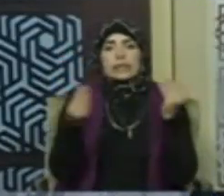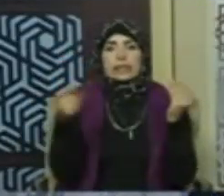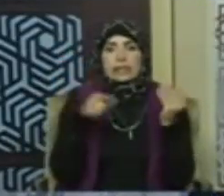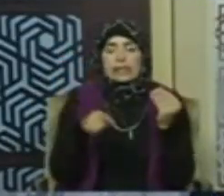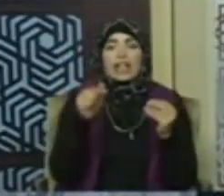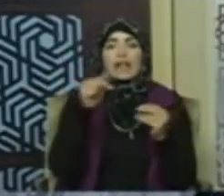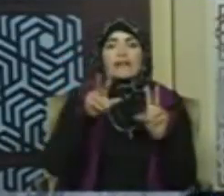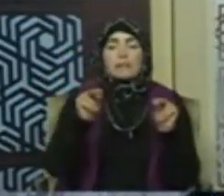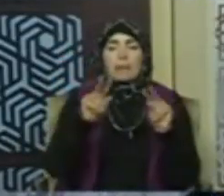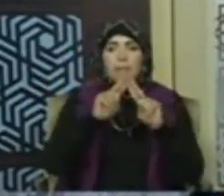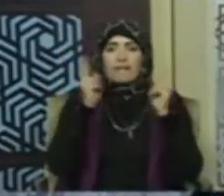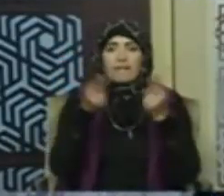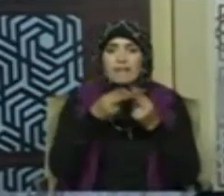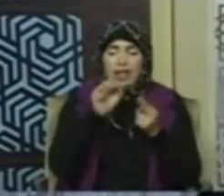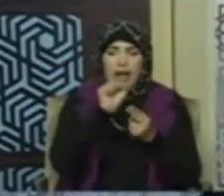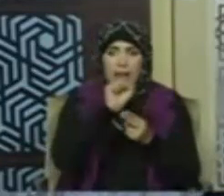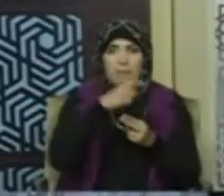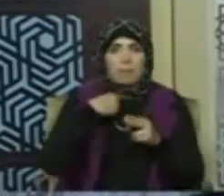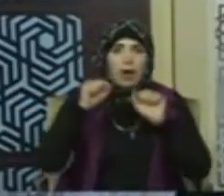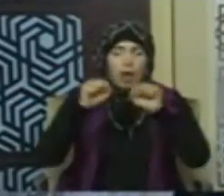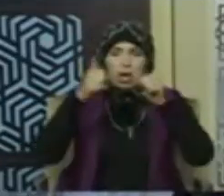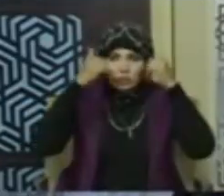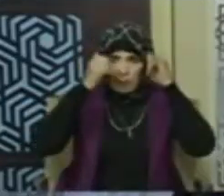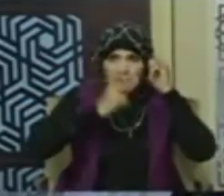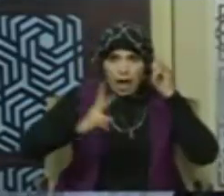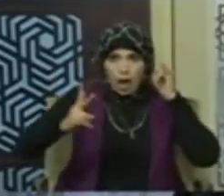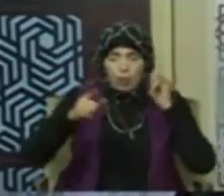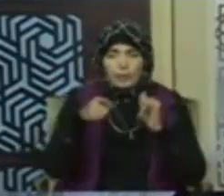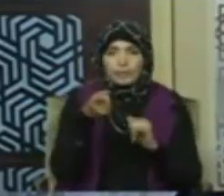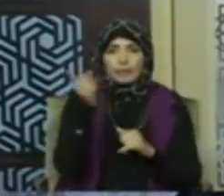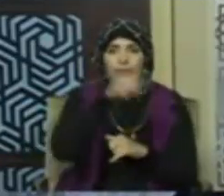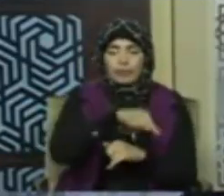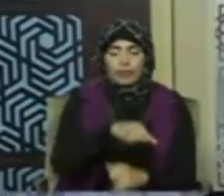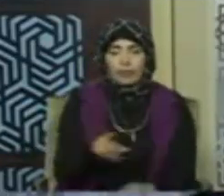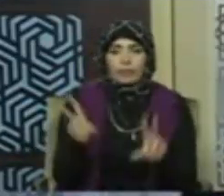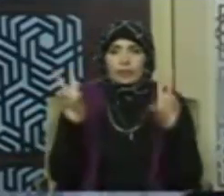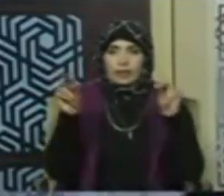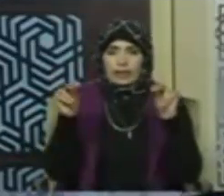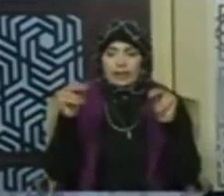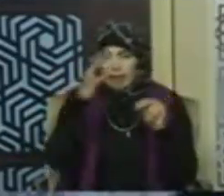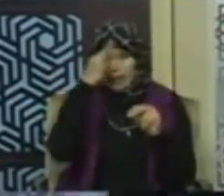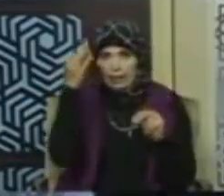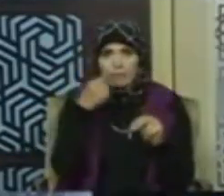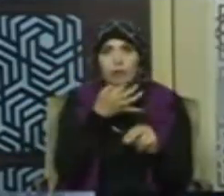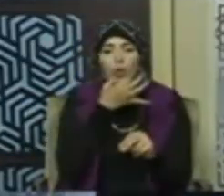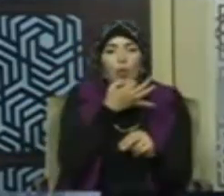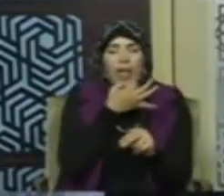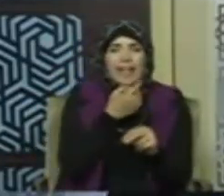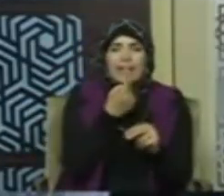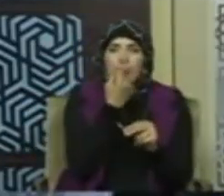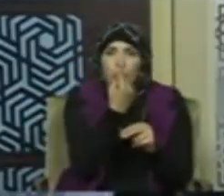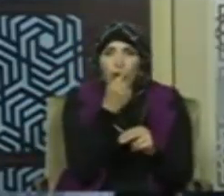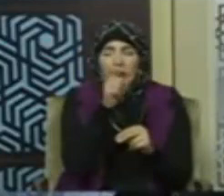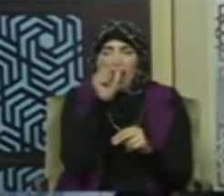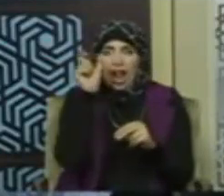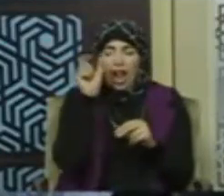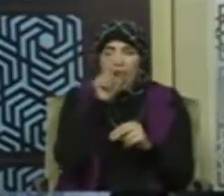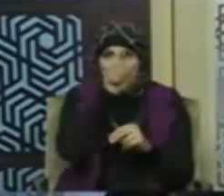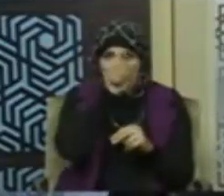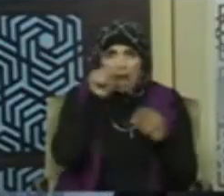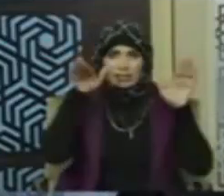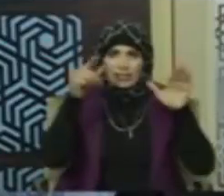الحيوان أكثرها فراخا، وأم الصقر مقلاة. قد تلد صقرا واحدا في